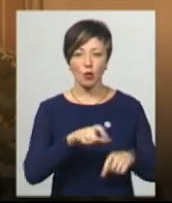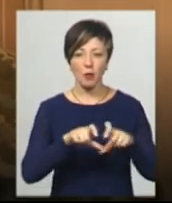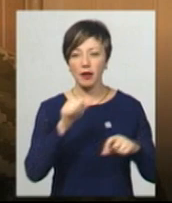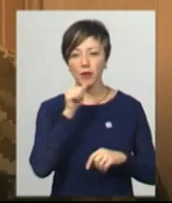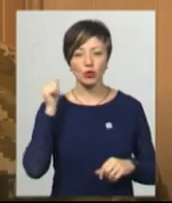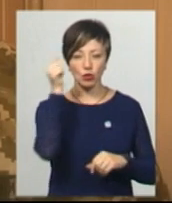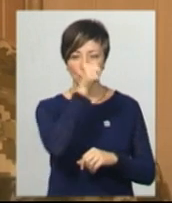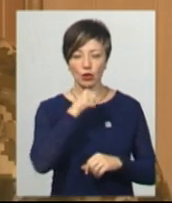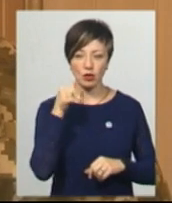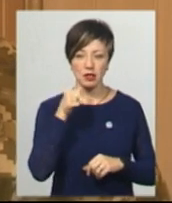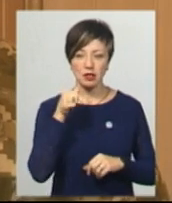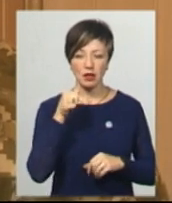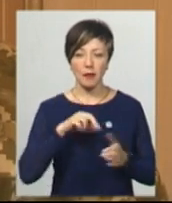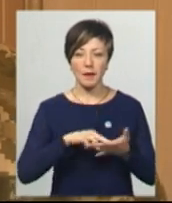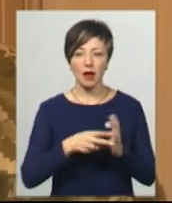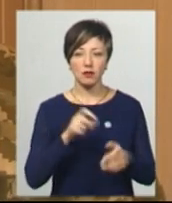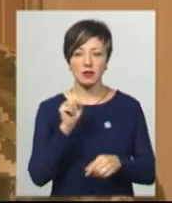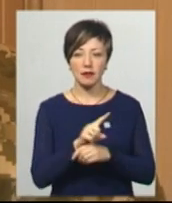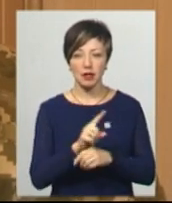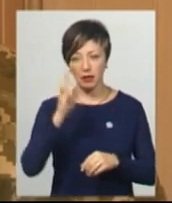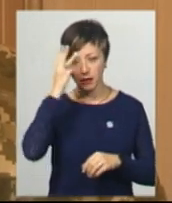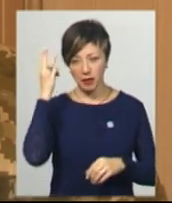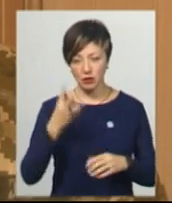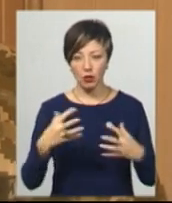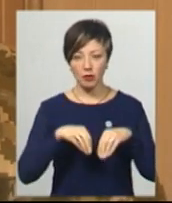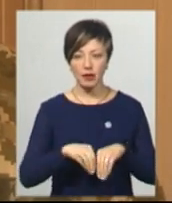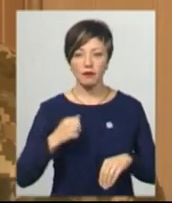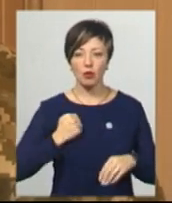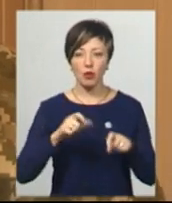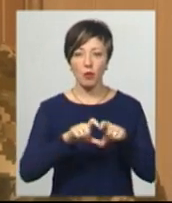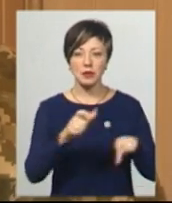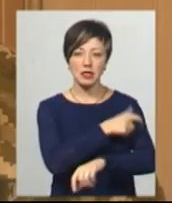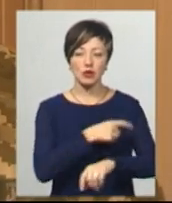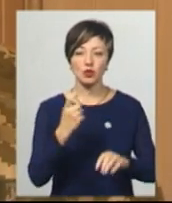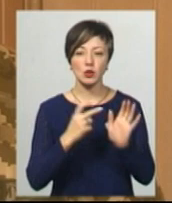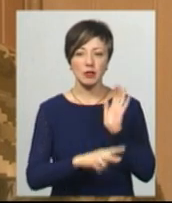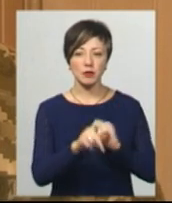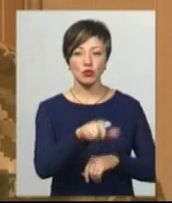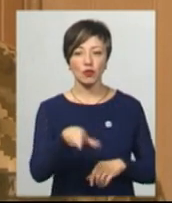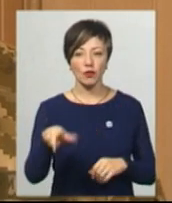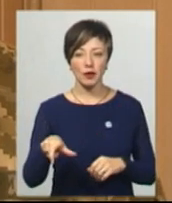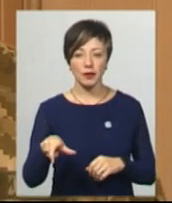році планове завдання на Хмельницький об'єднаний міський військовий комісаріат був 170 чоловік.